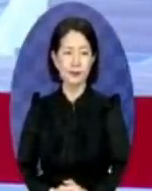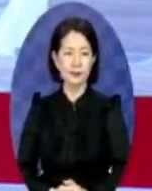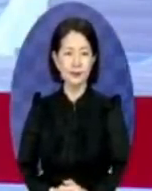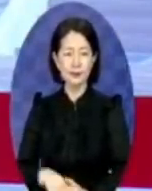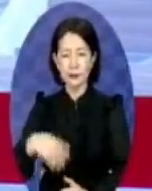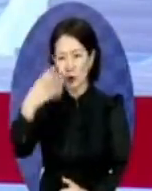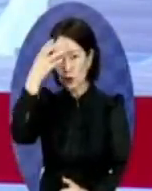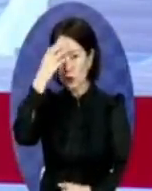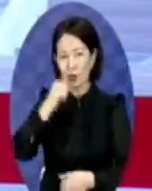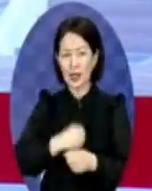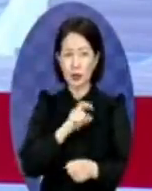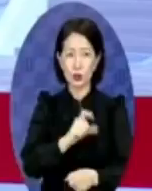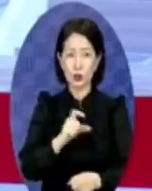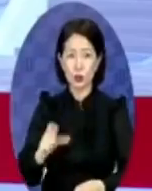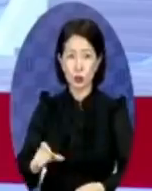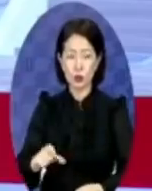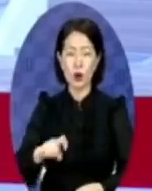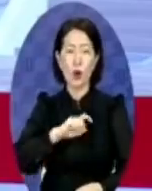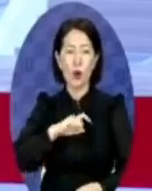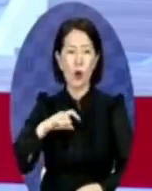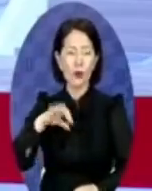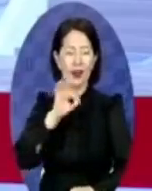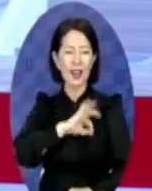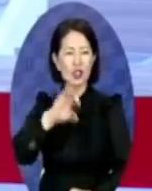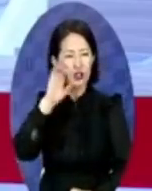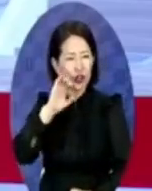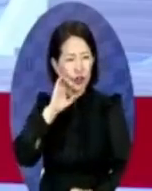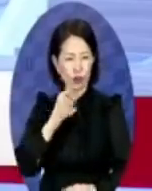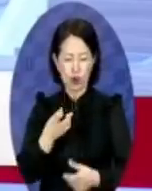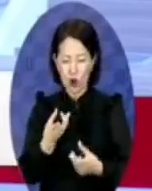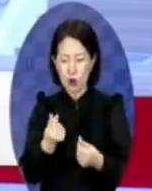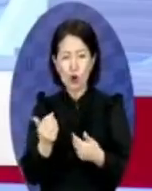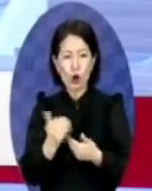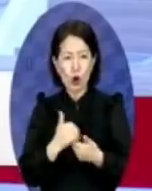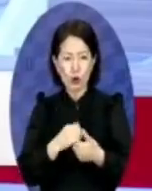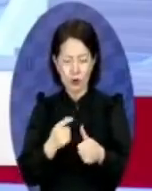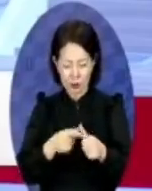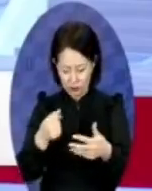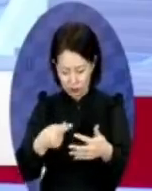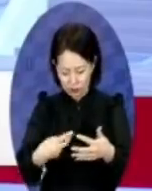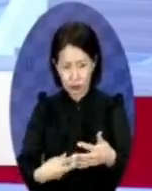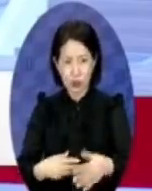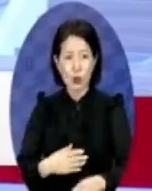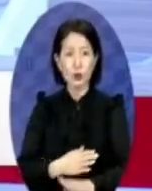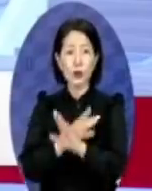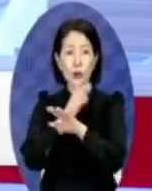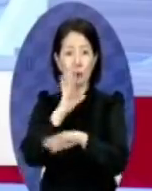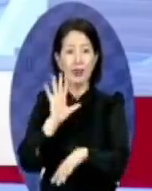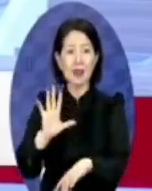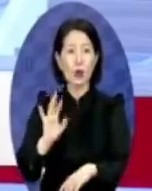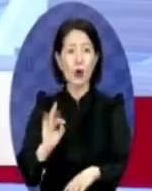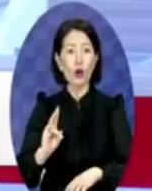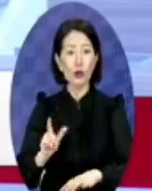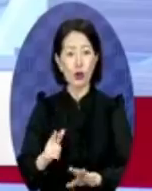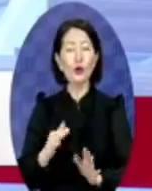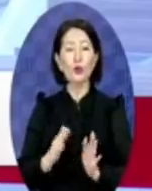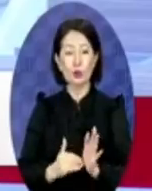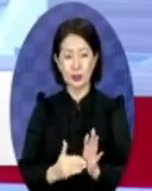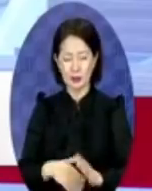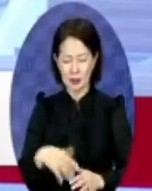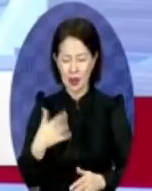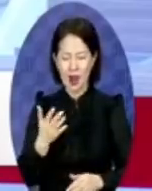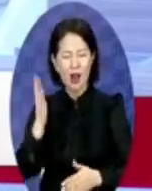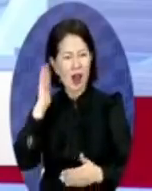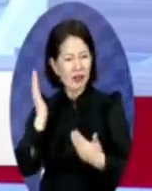За төрийн албан хаагчид хувийн ашуун сонголын болон хөрөнгө орлогын мэдүүлгээ бүртгүүлэх хугацаа дуусахад одоо 5 хоног үлдлээ. Авлигатай тэмц газрын мэдээгээр хөрөнгө